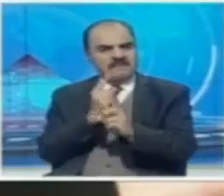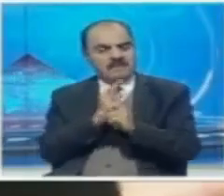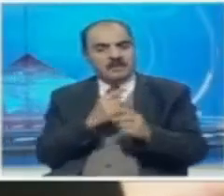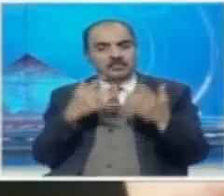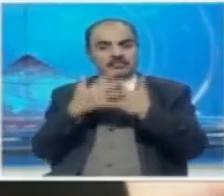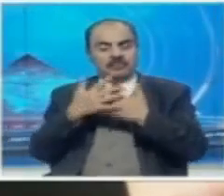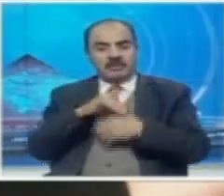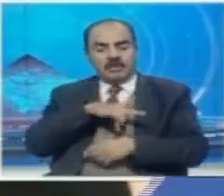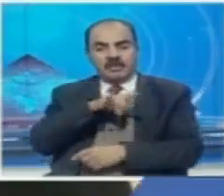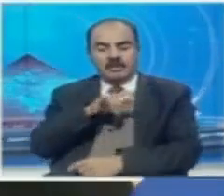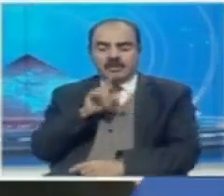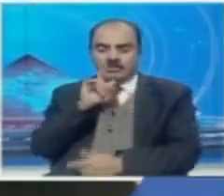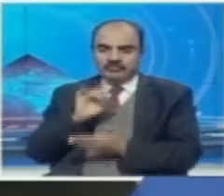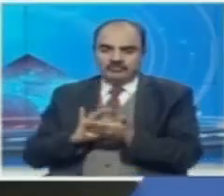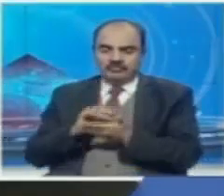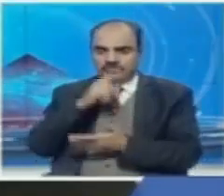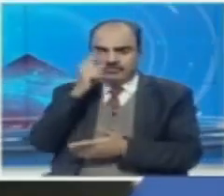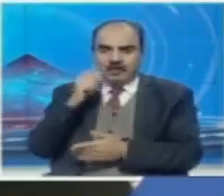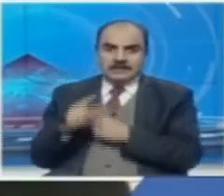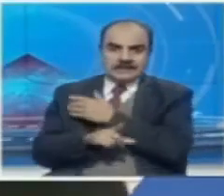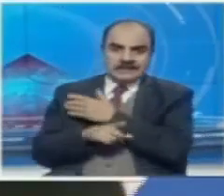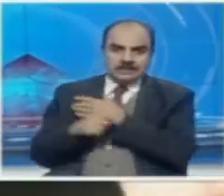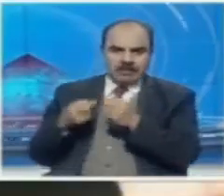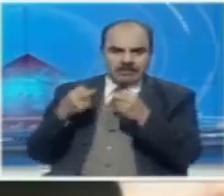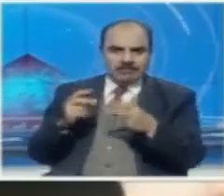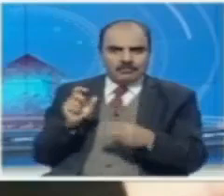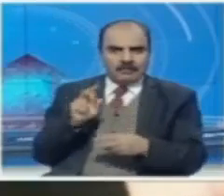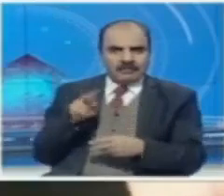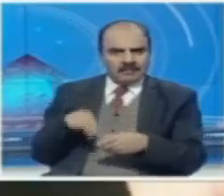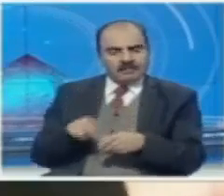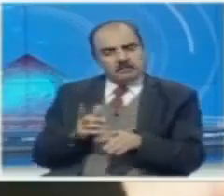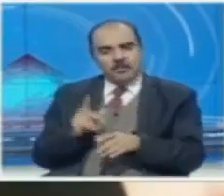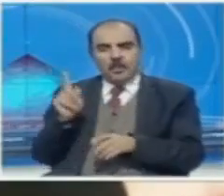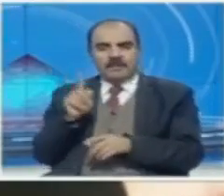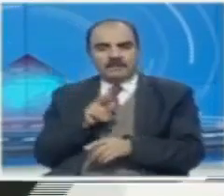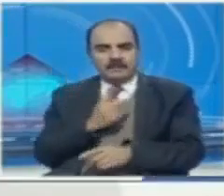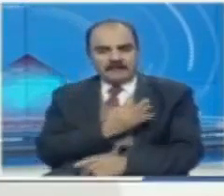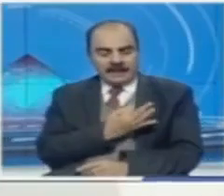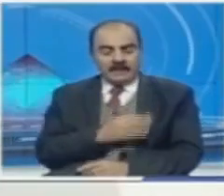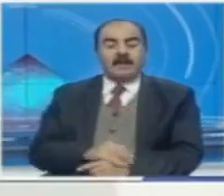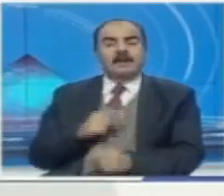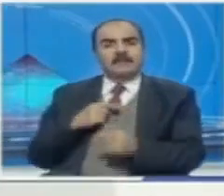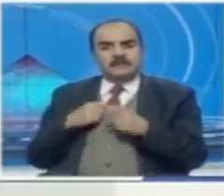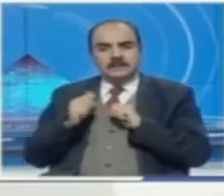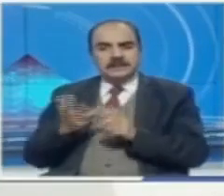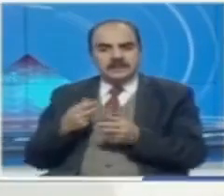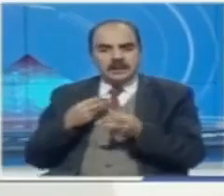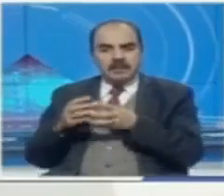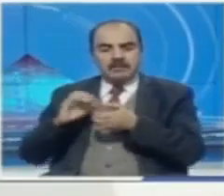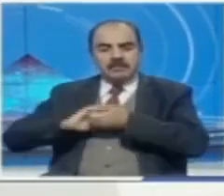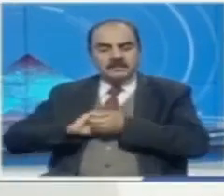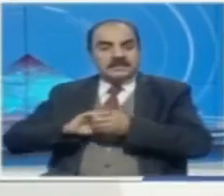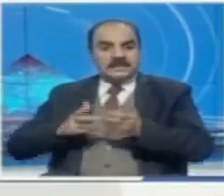الطيران ان شاء الله هيكون خلال الاسبوع الاخير من فبراير او الاسبوع الاول من مارس عشان نرتب ازاي نعرف نتعاون